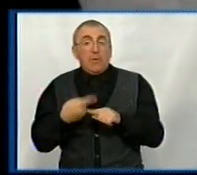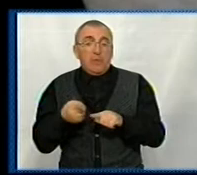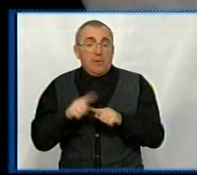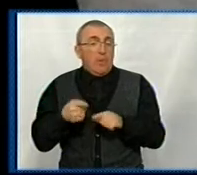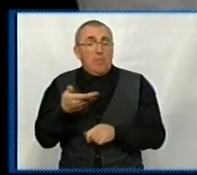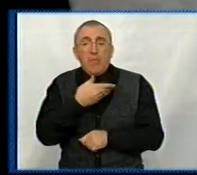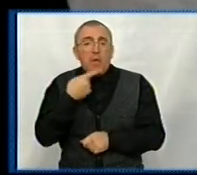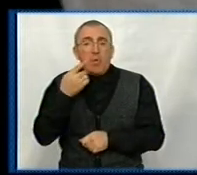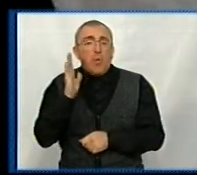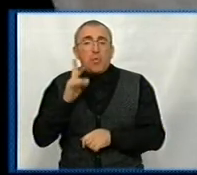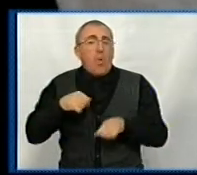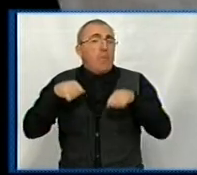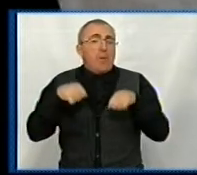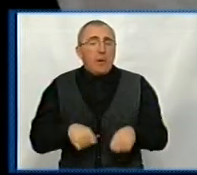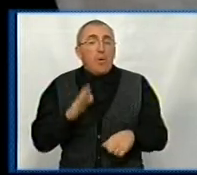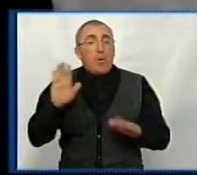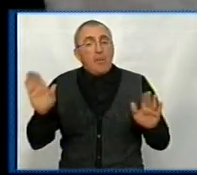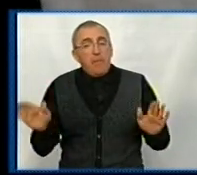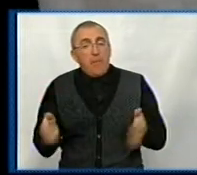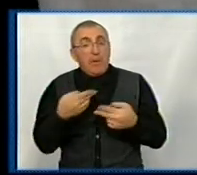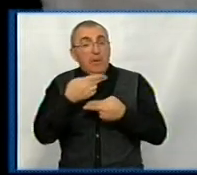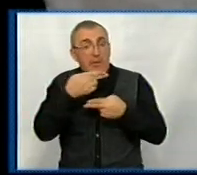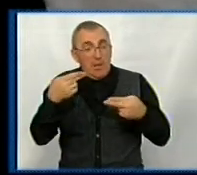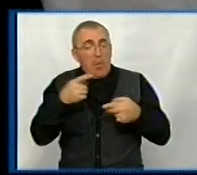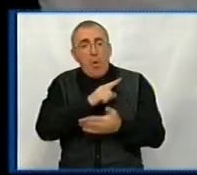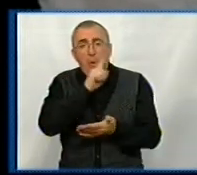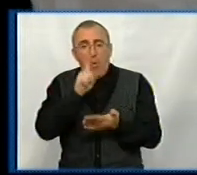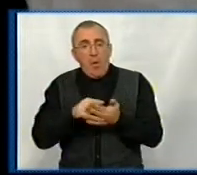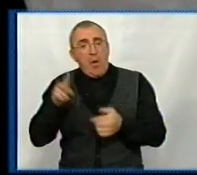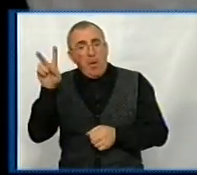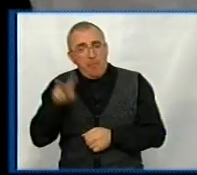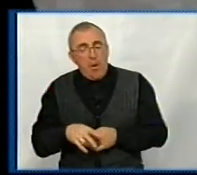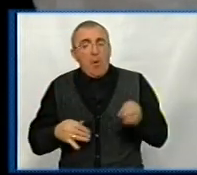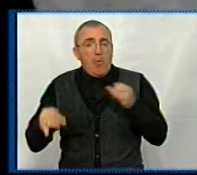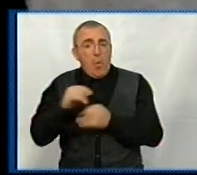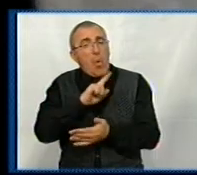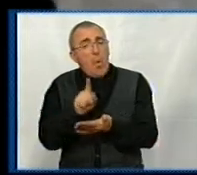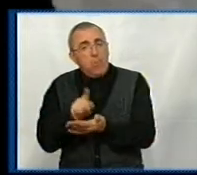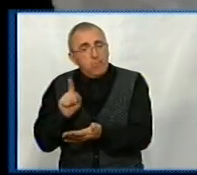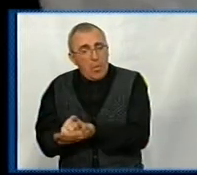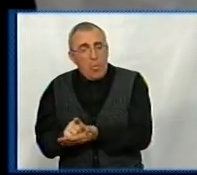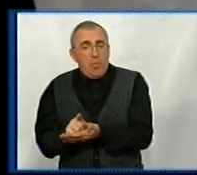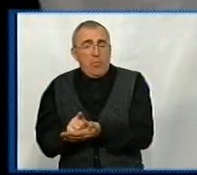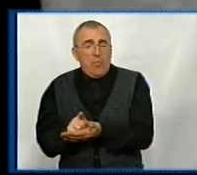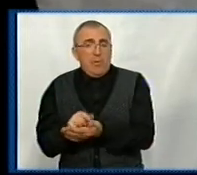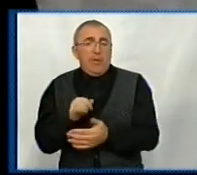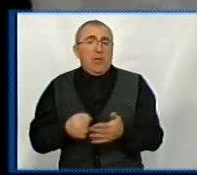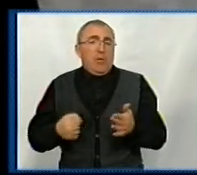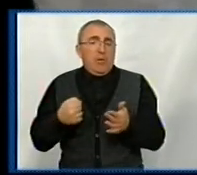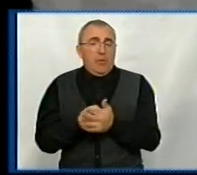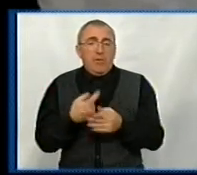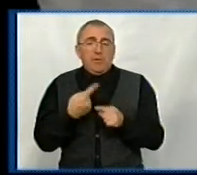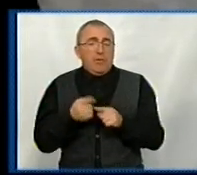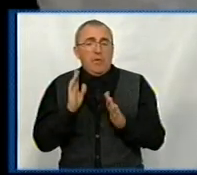не говоримо лише про права. Коли піднімається ця тема, то обов'язково паралельно говоримо і про обов'язки. І до... Це не